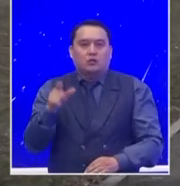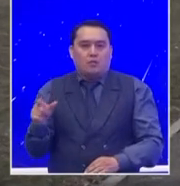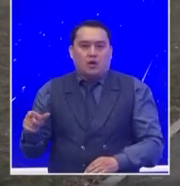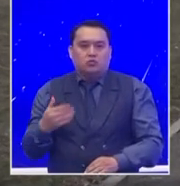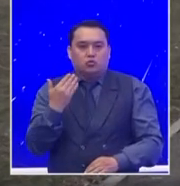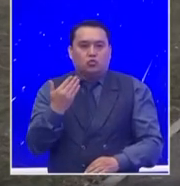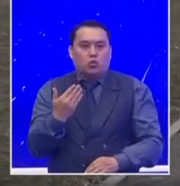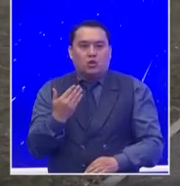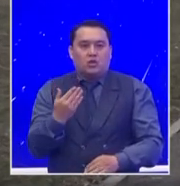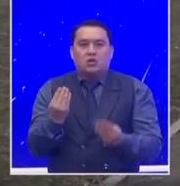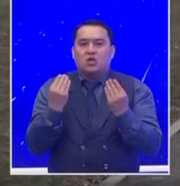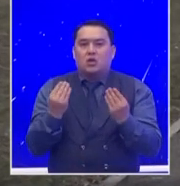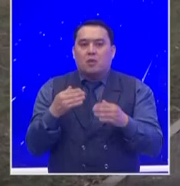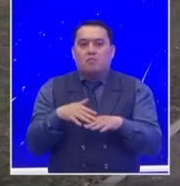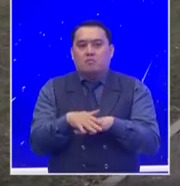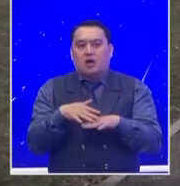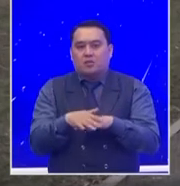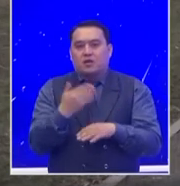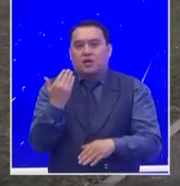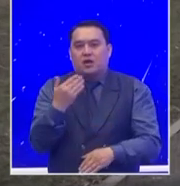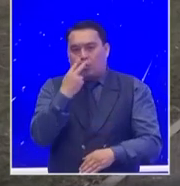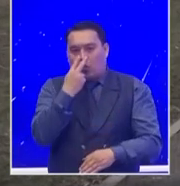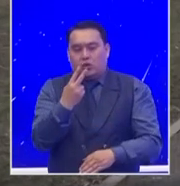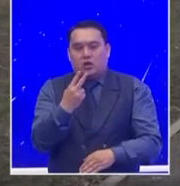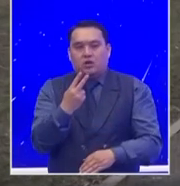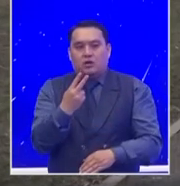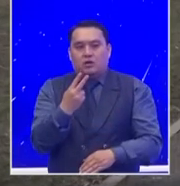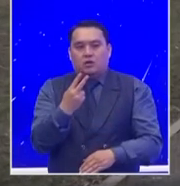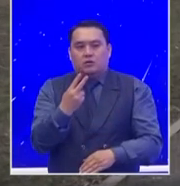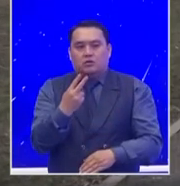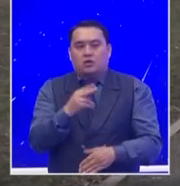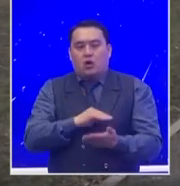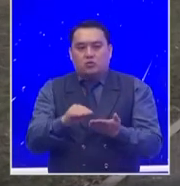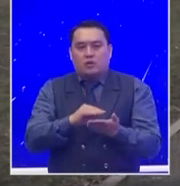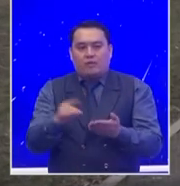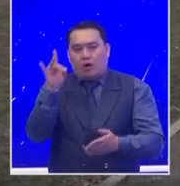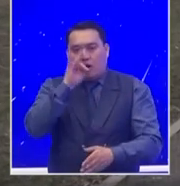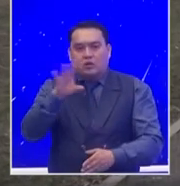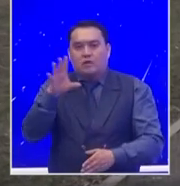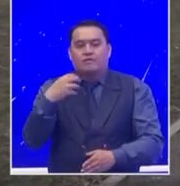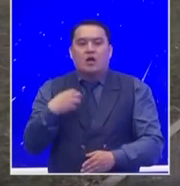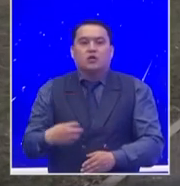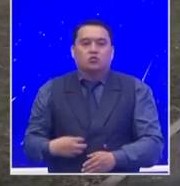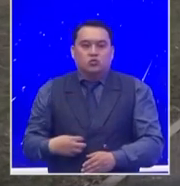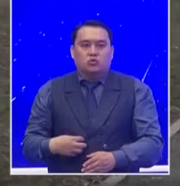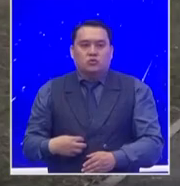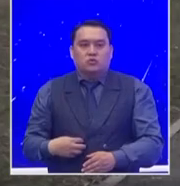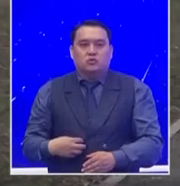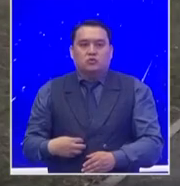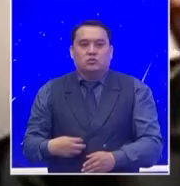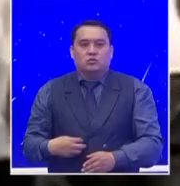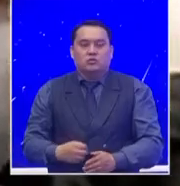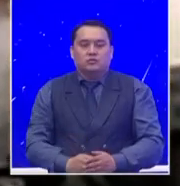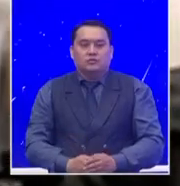да сондай керемет математик екен деп, өздерінің жаңа мақалаларында атақты француз математиктары мойындап